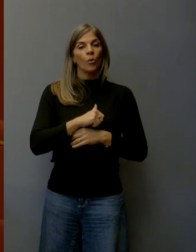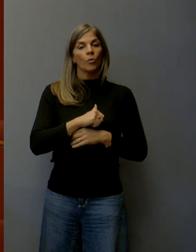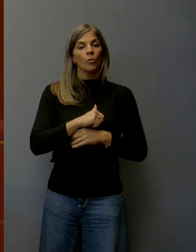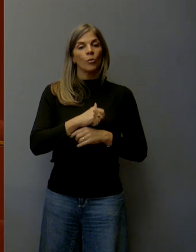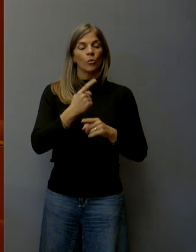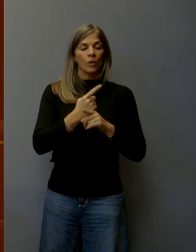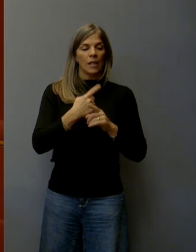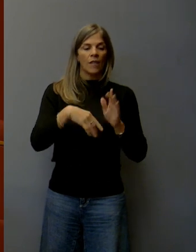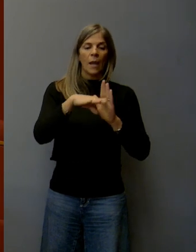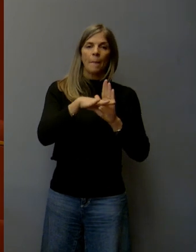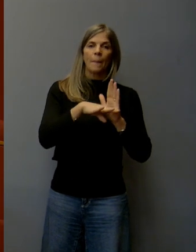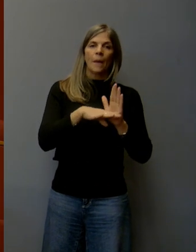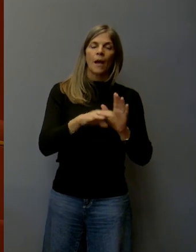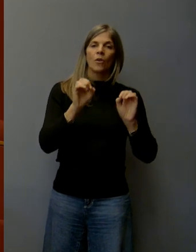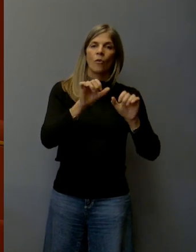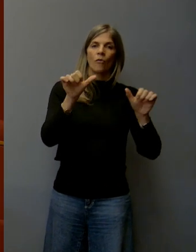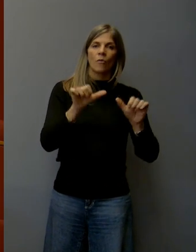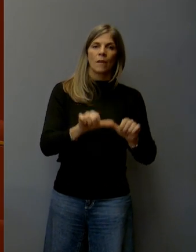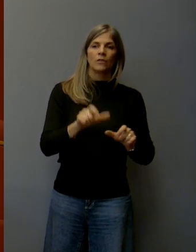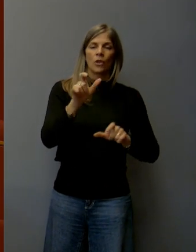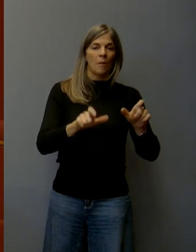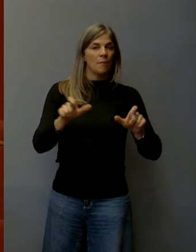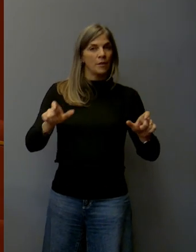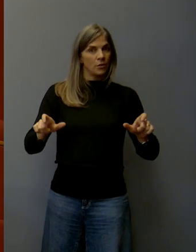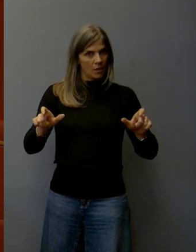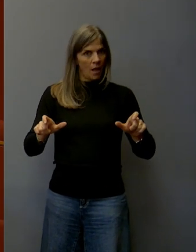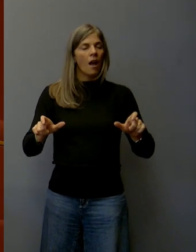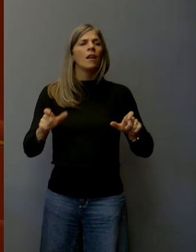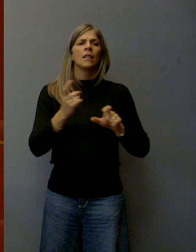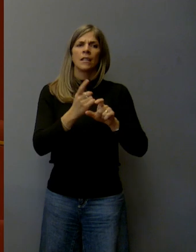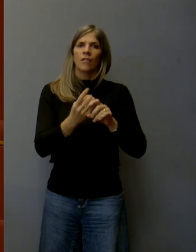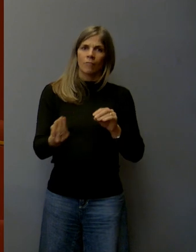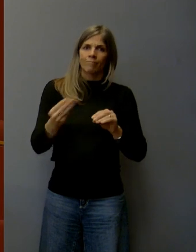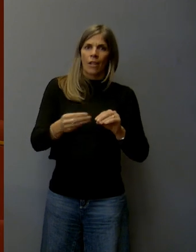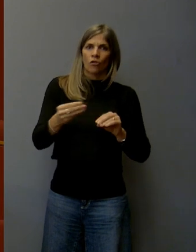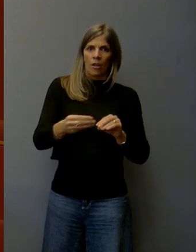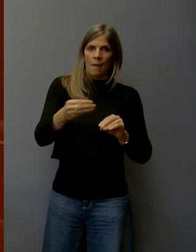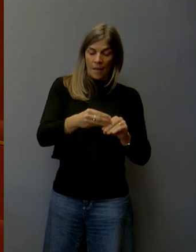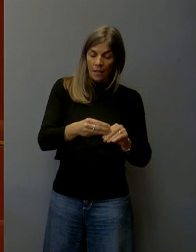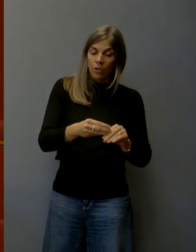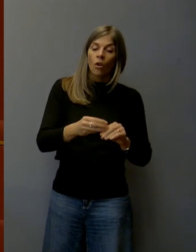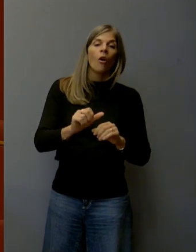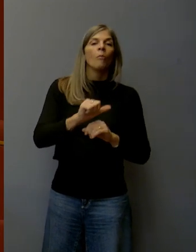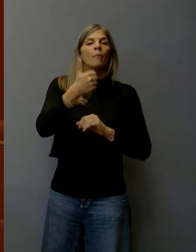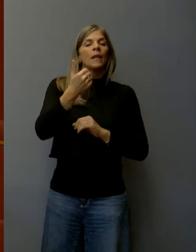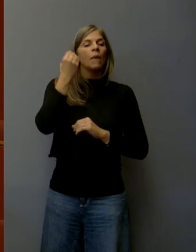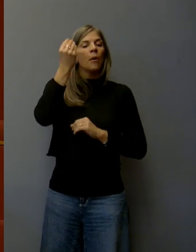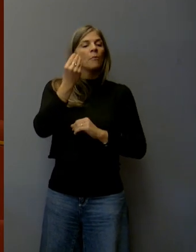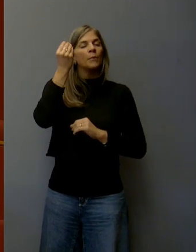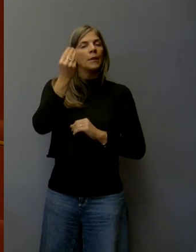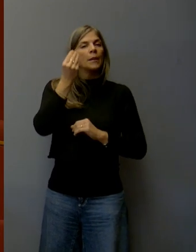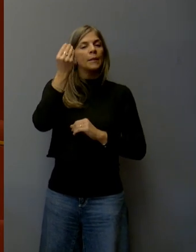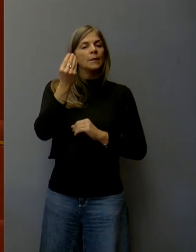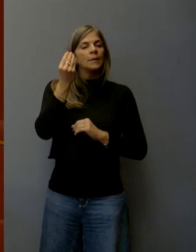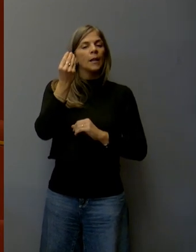i propri piani di formazione del personale tenendo conto non solo nelle specifiche diciamo specificità